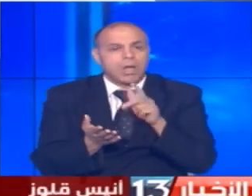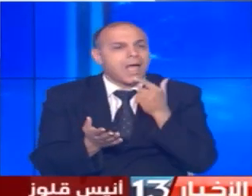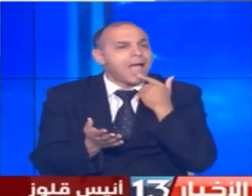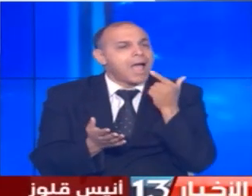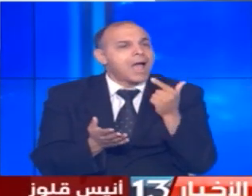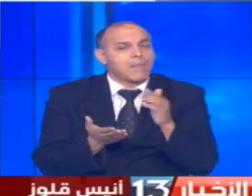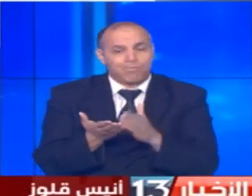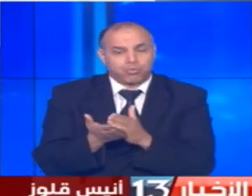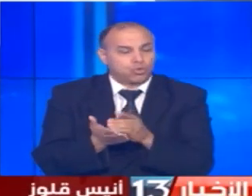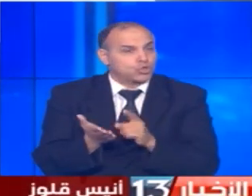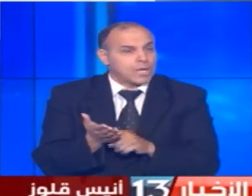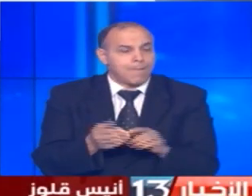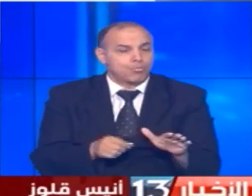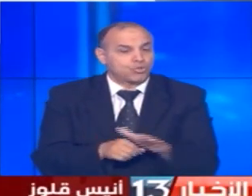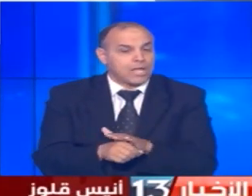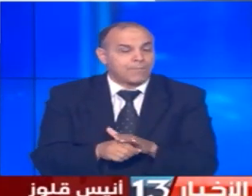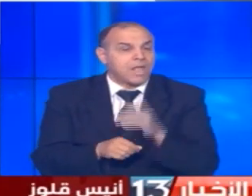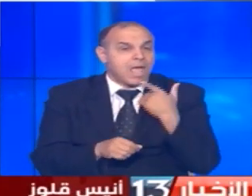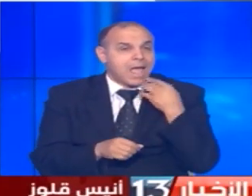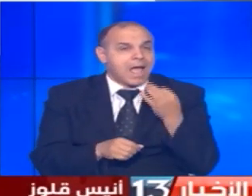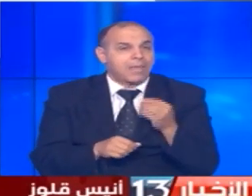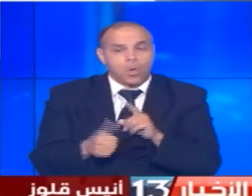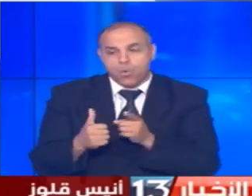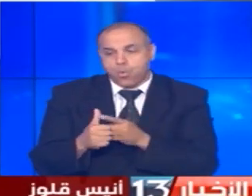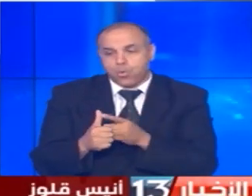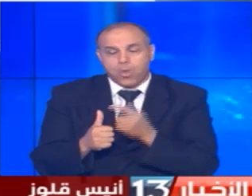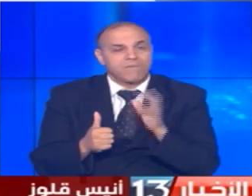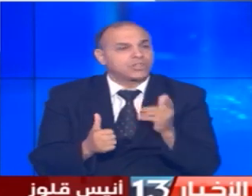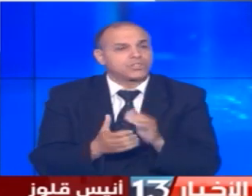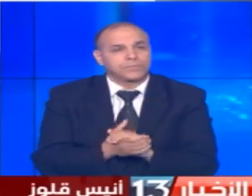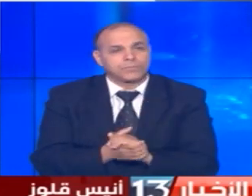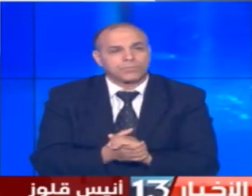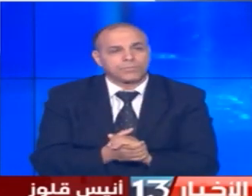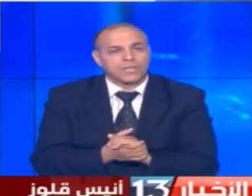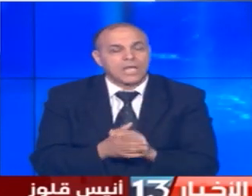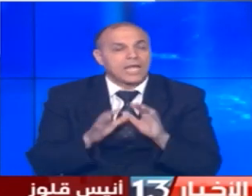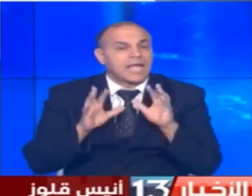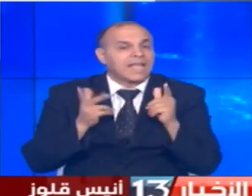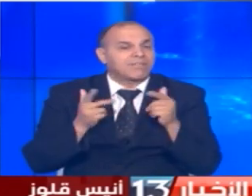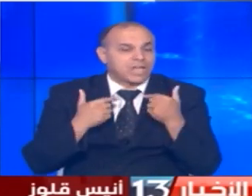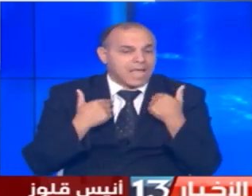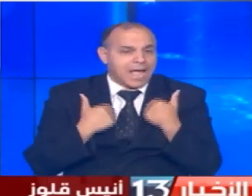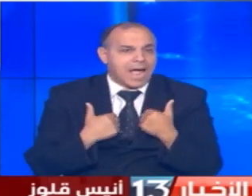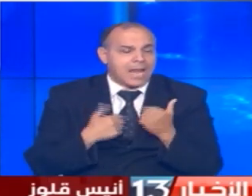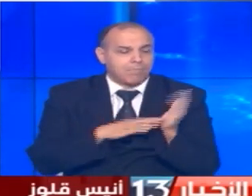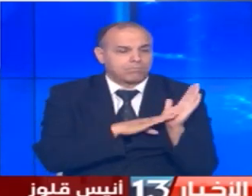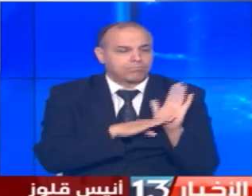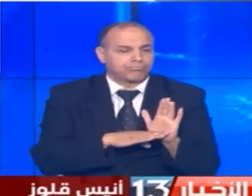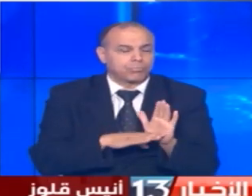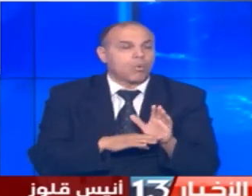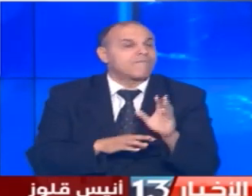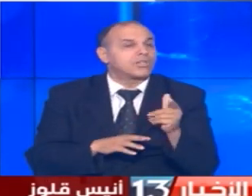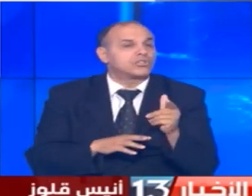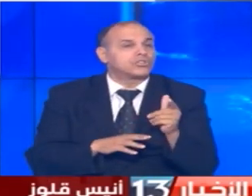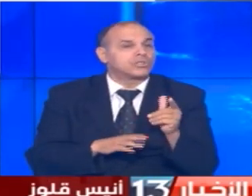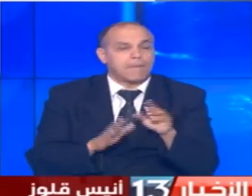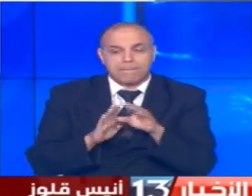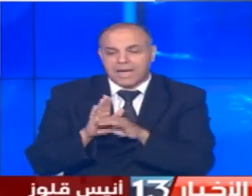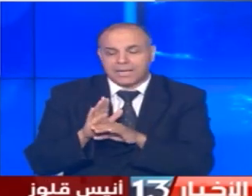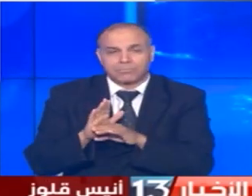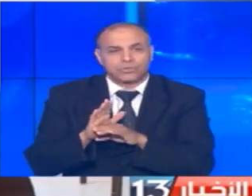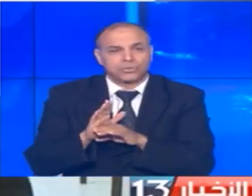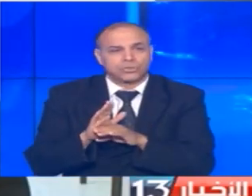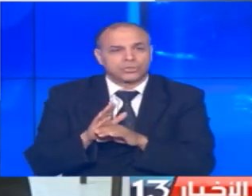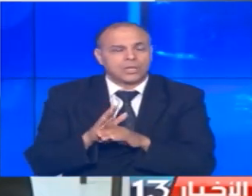هذا المشروع المتكامل، اللي هو العنصر الأول يخص كيفاش نجم نعمل وقاية وحماية المنظومة من